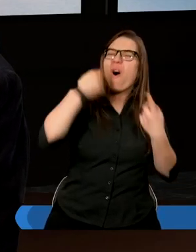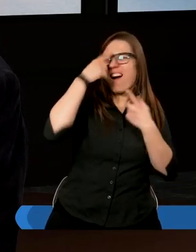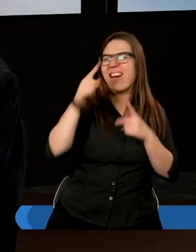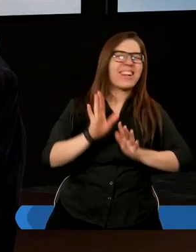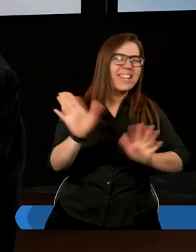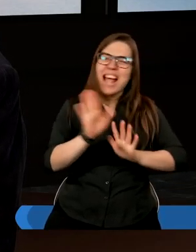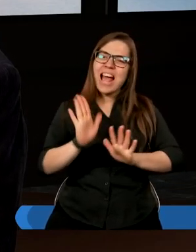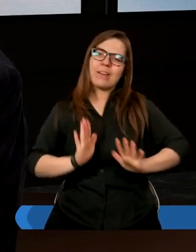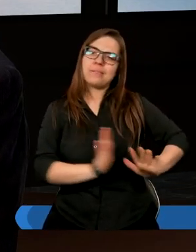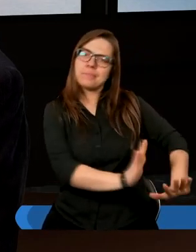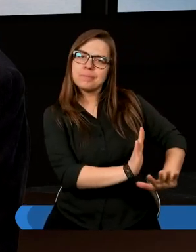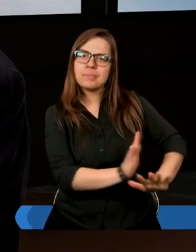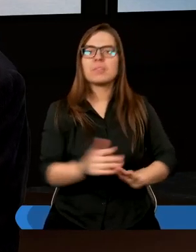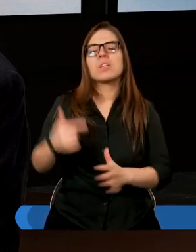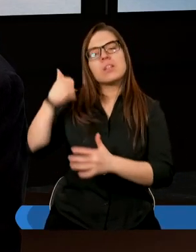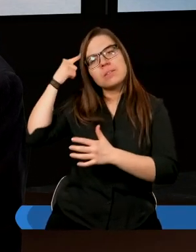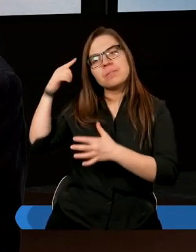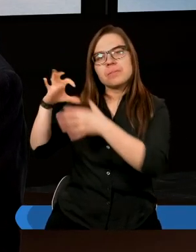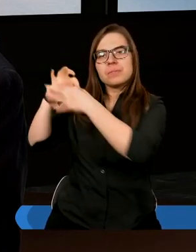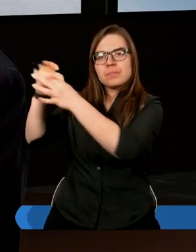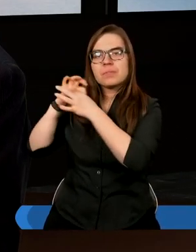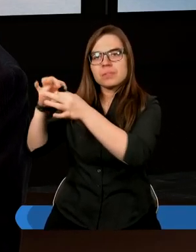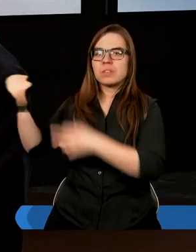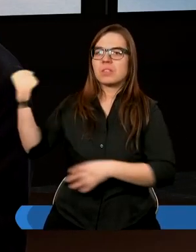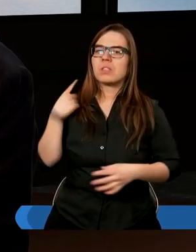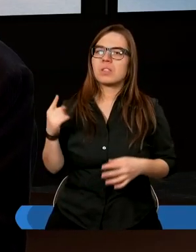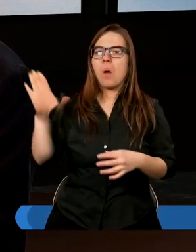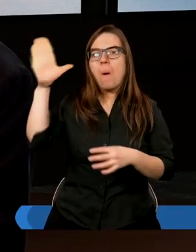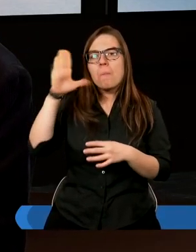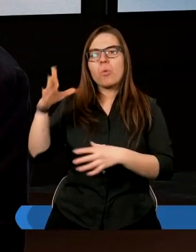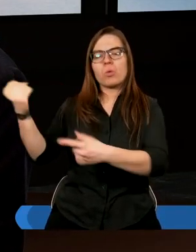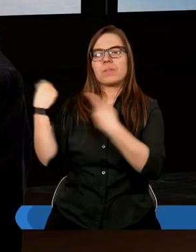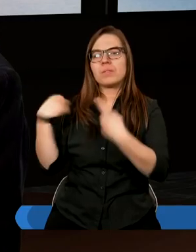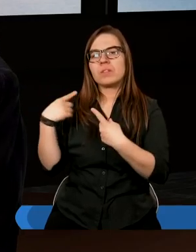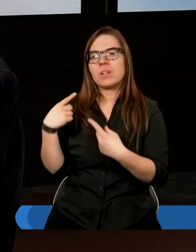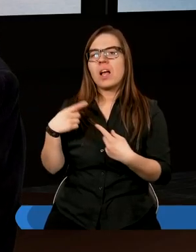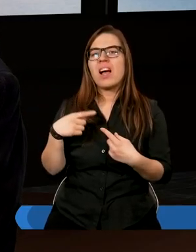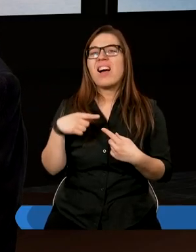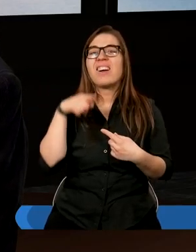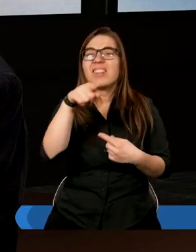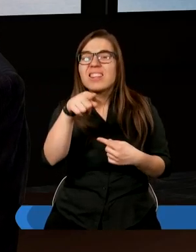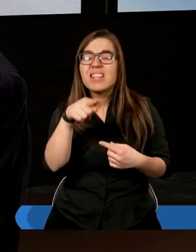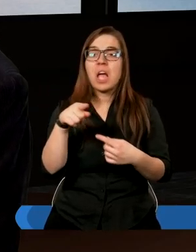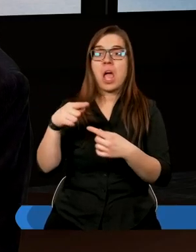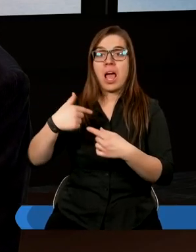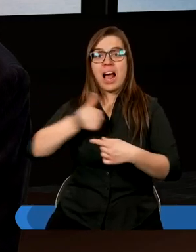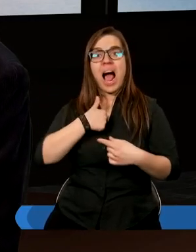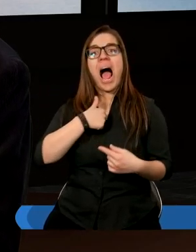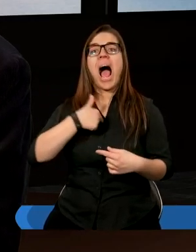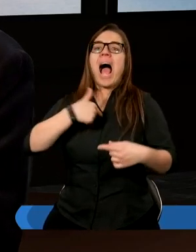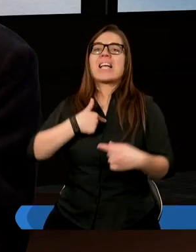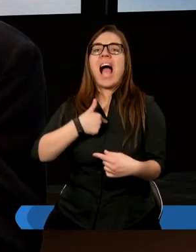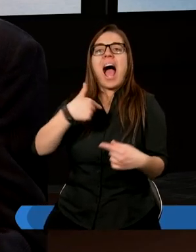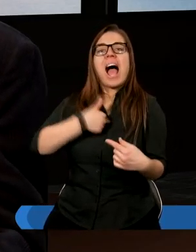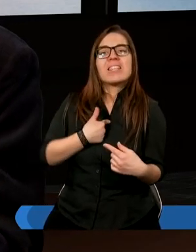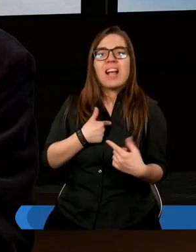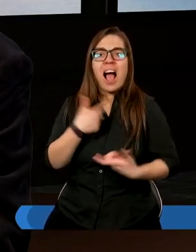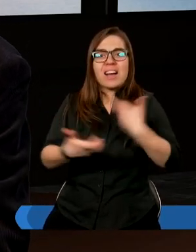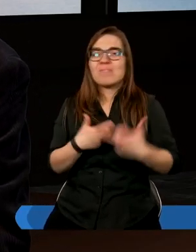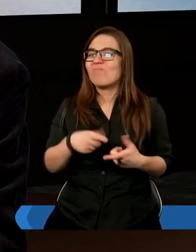myśleniem, bo to się może skończyć bardzo nieciekawie dla nas, zresztą